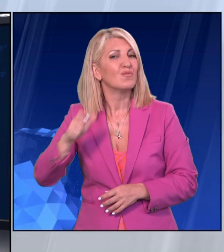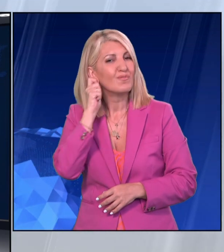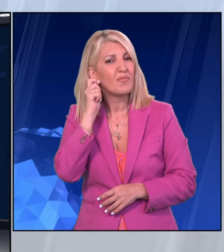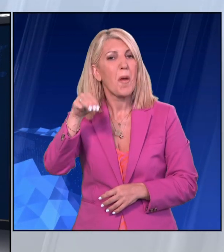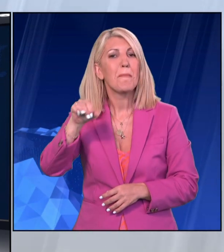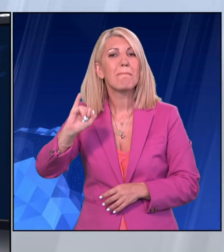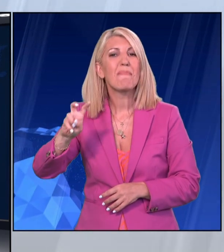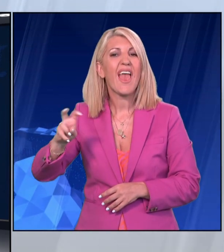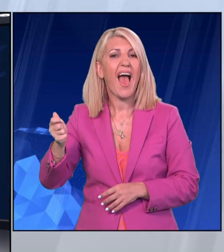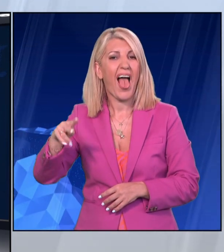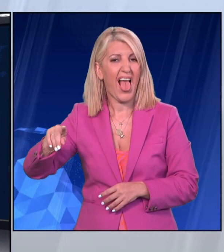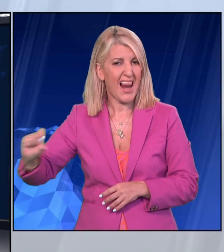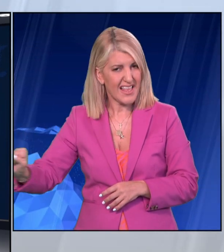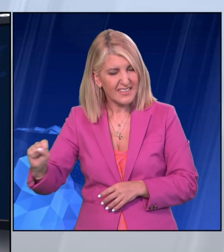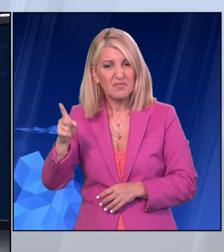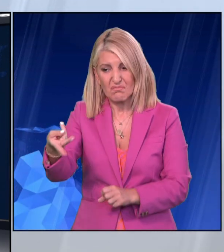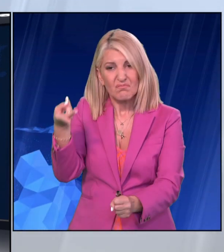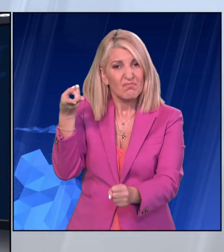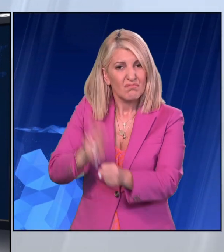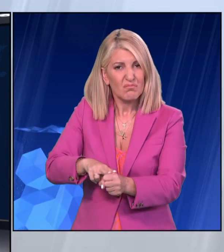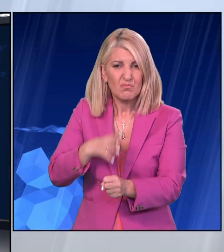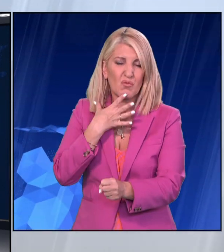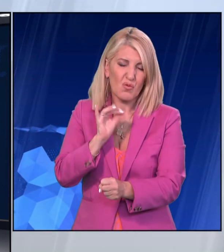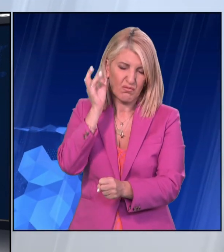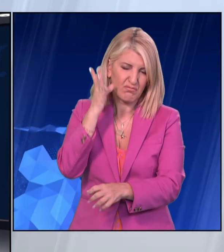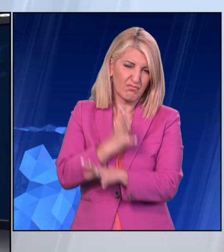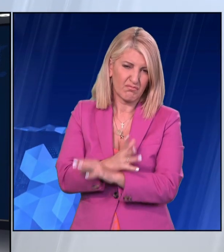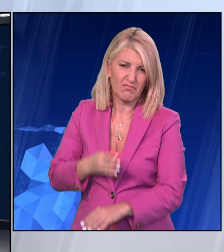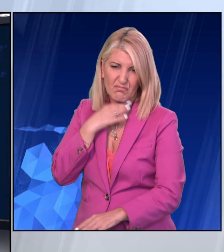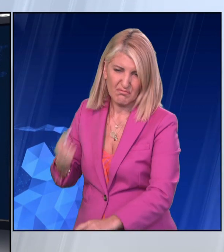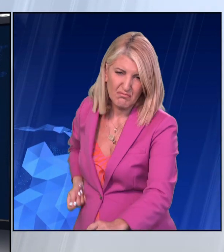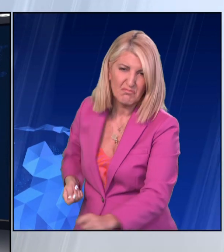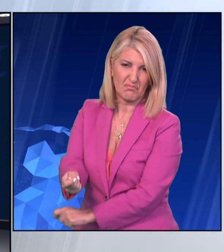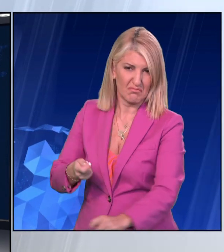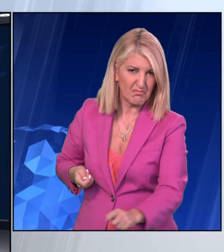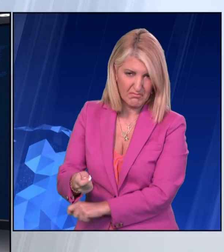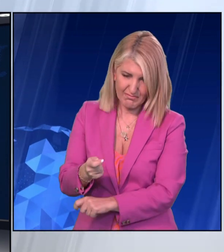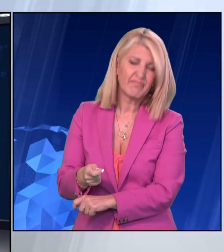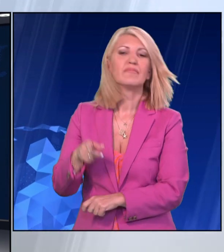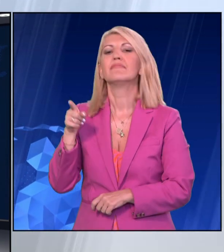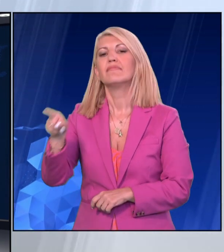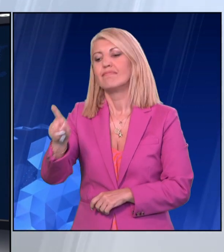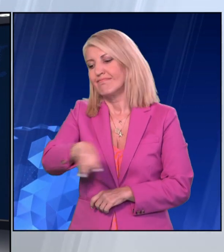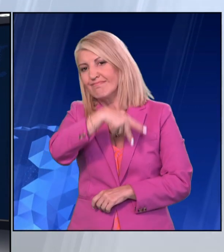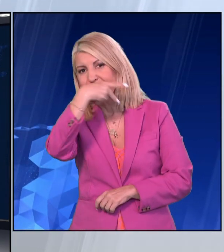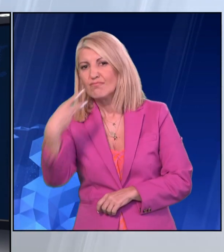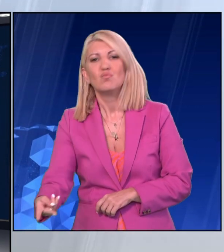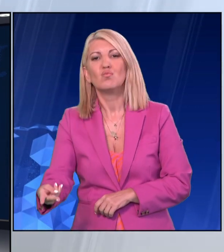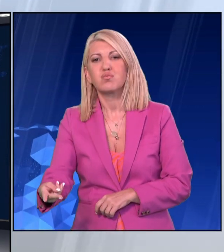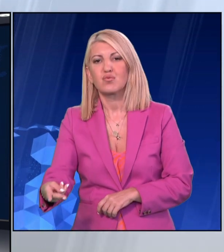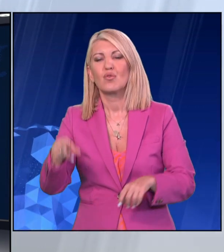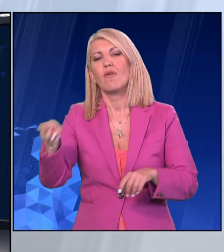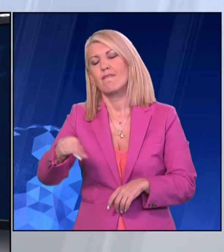που έπεσε νεκρός από τις μαχαιριές των χούλιγκανς έξω από το γήπεδο της μεγάλης του αγάπη της ΣΑΕΚ. Όσοι τον γνώριζαν μιλούν για